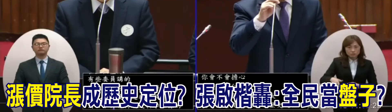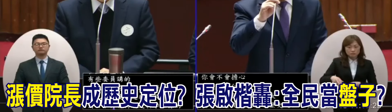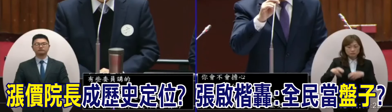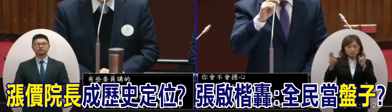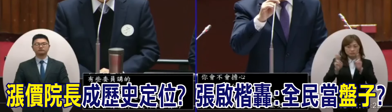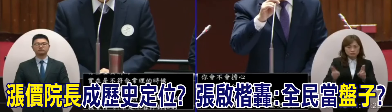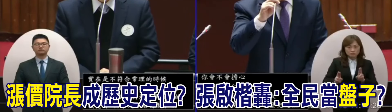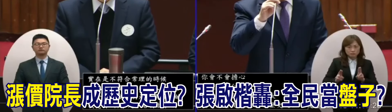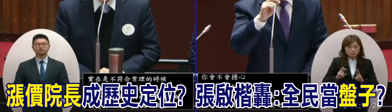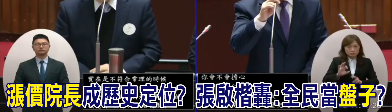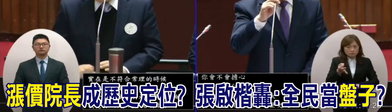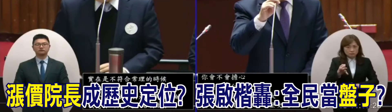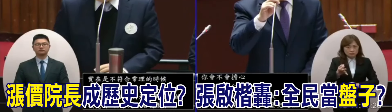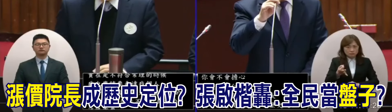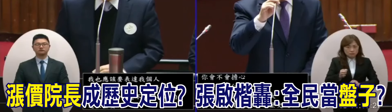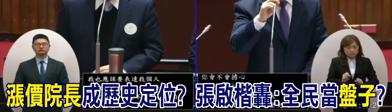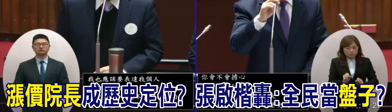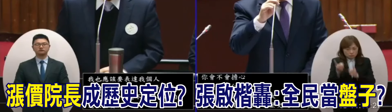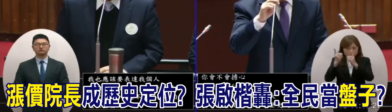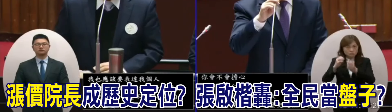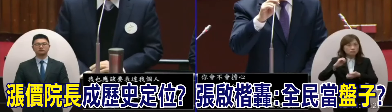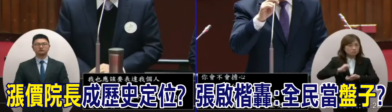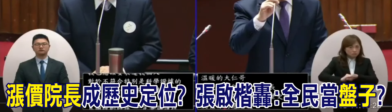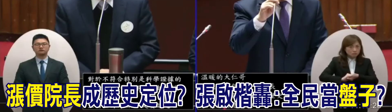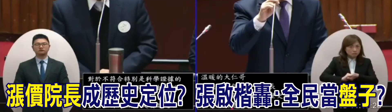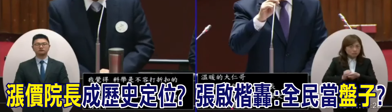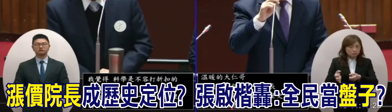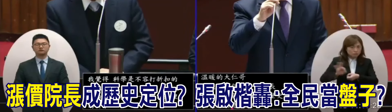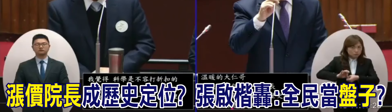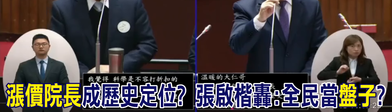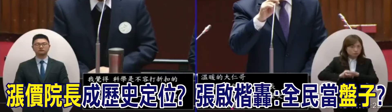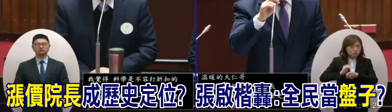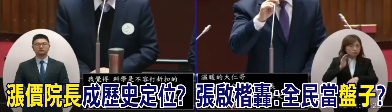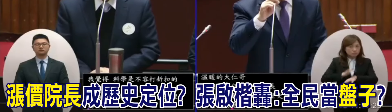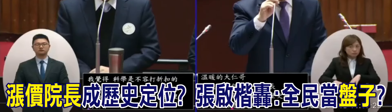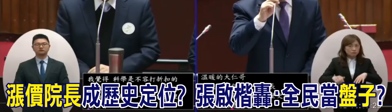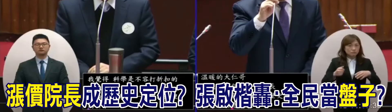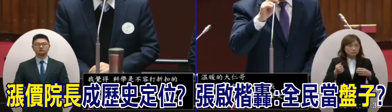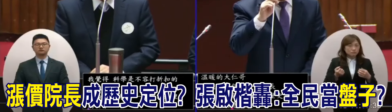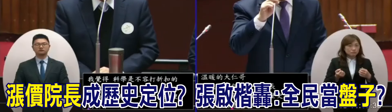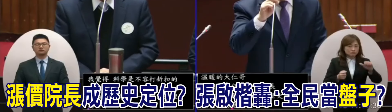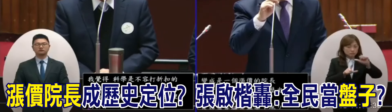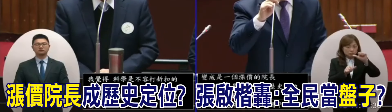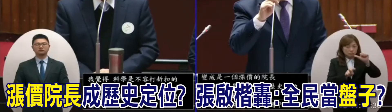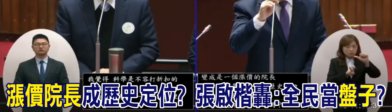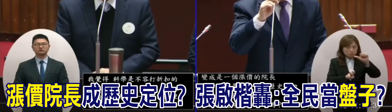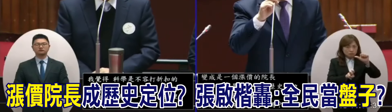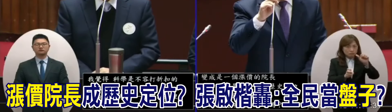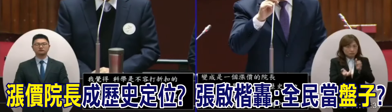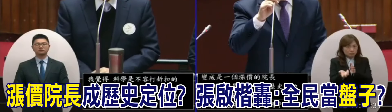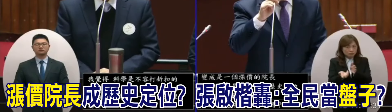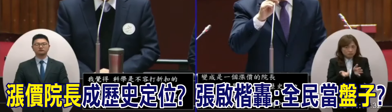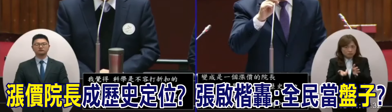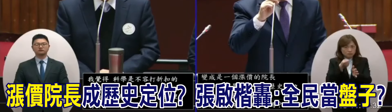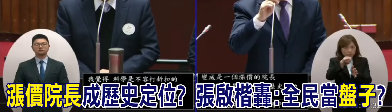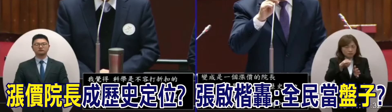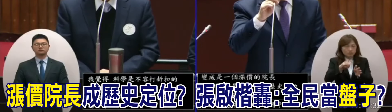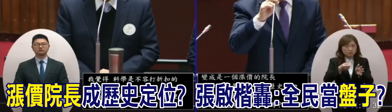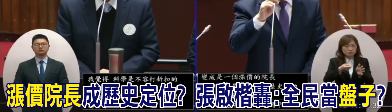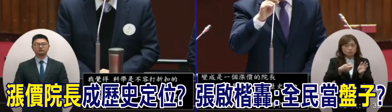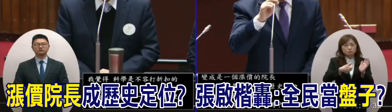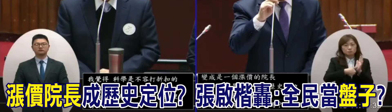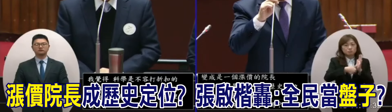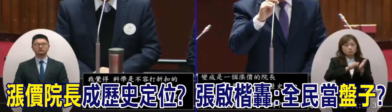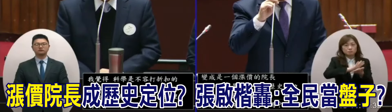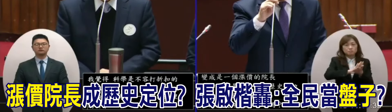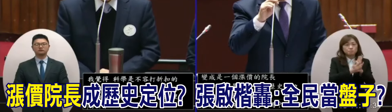了吗？你的任内520之前你要包括你的历史定位变成是涨价的院长，你